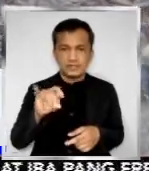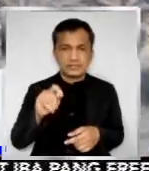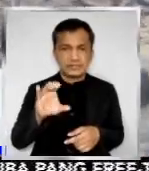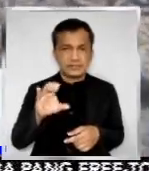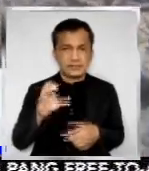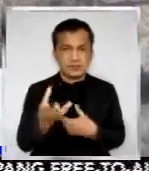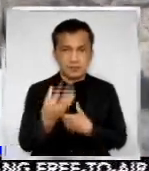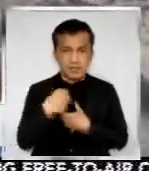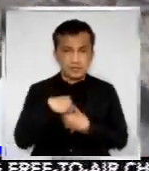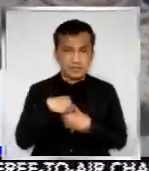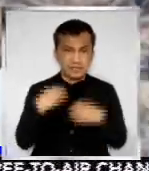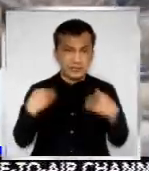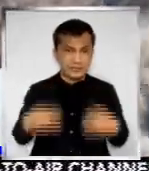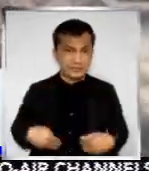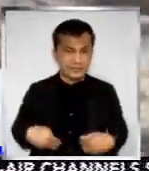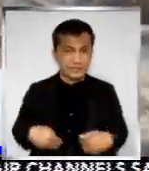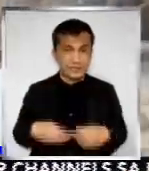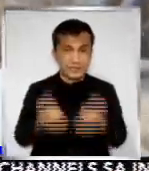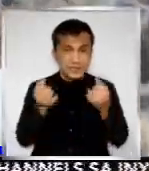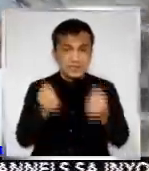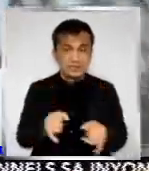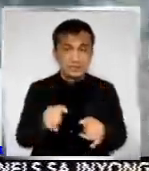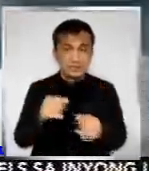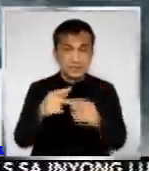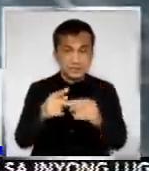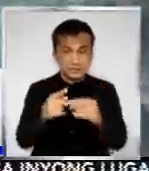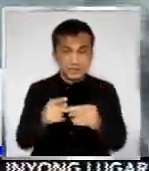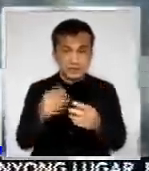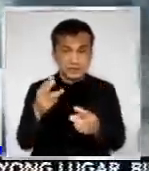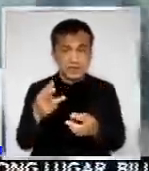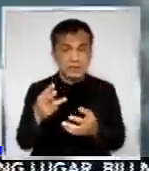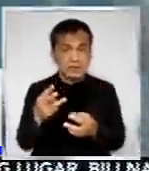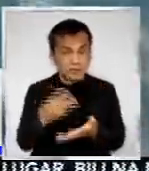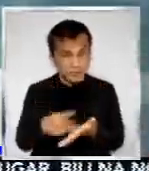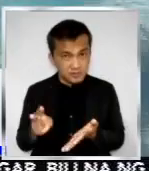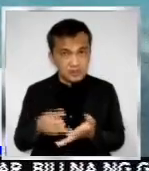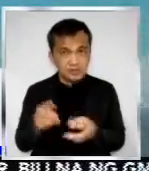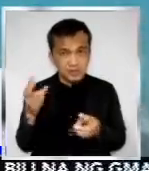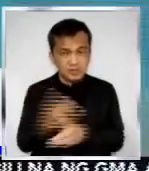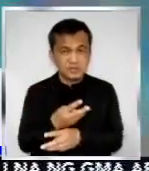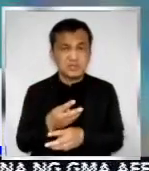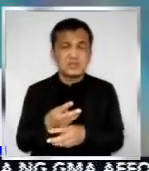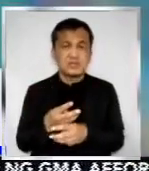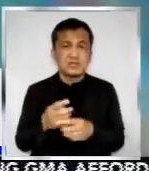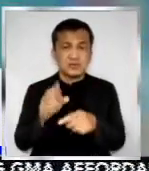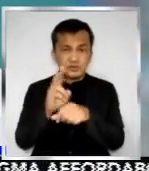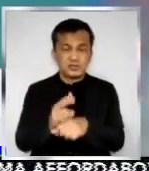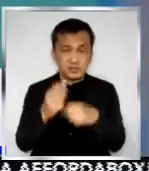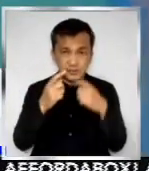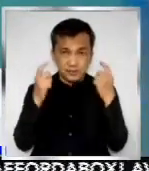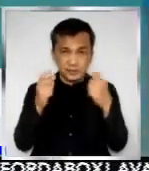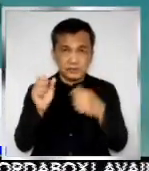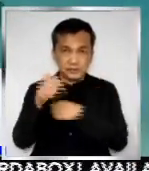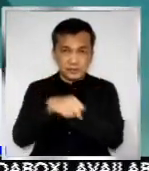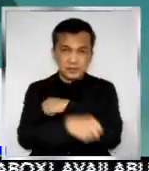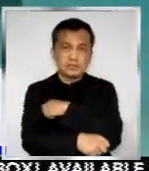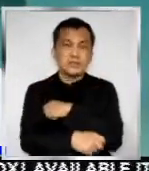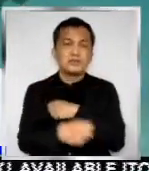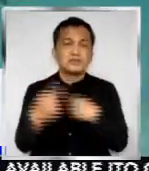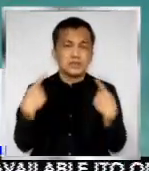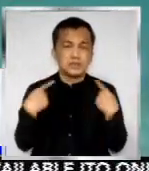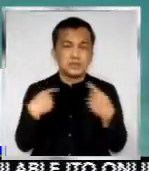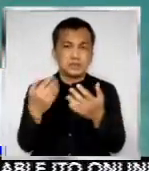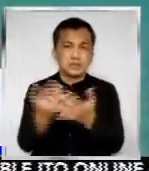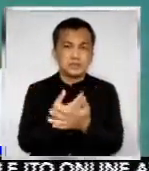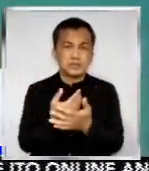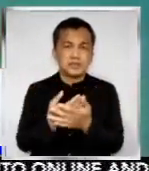Dahil sa isyu ng plastic na basura na pinalalapan ng pagkakaroon ng mga gamit na face mask sa ating karagatan, nagkakaroon na rin daw ng panibagong pilosopiya